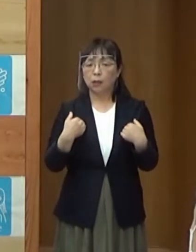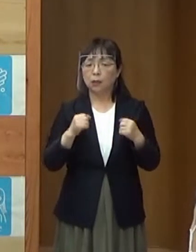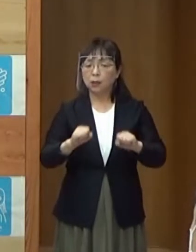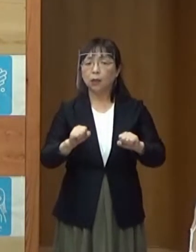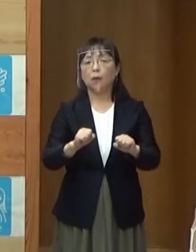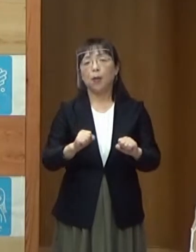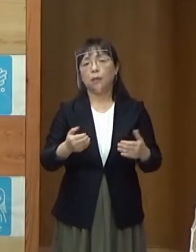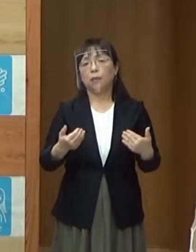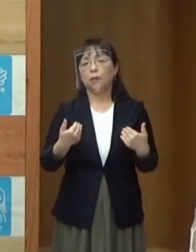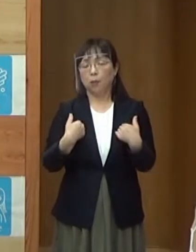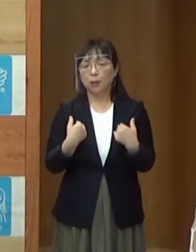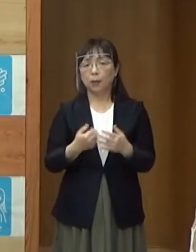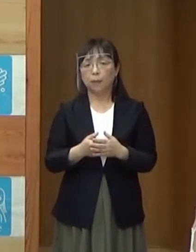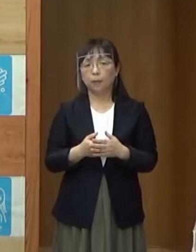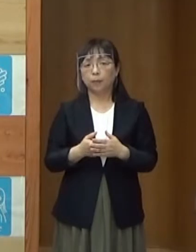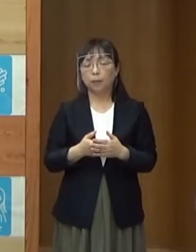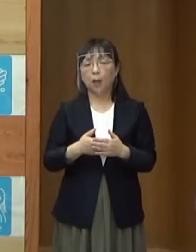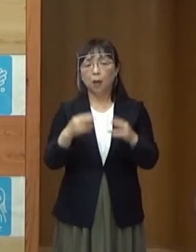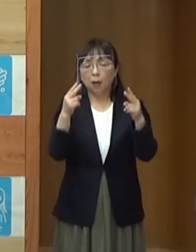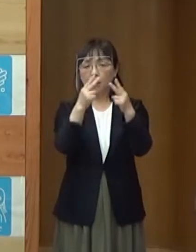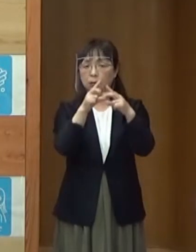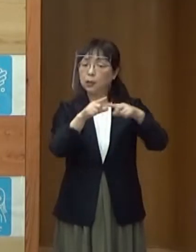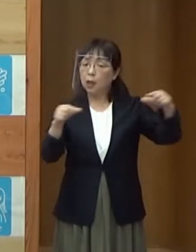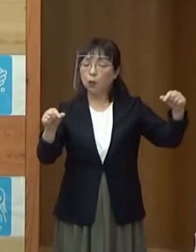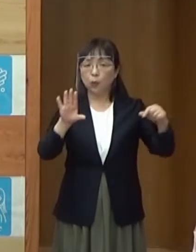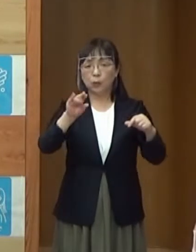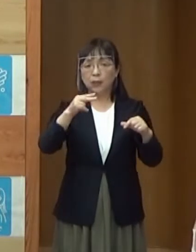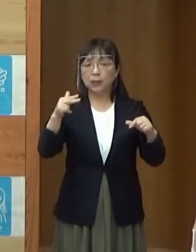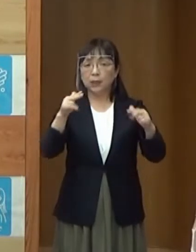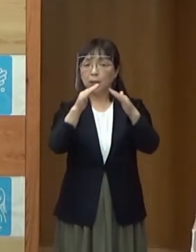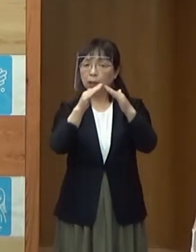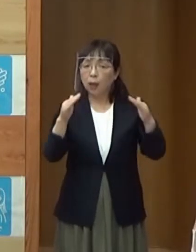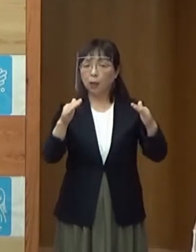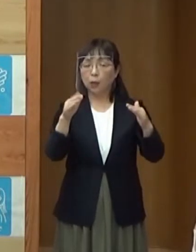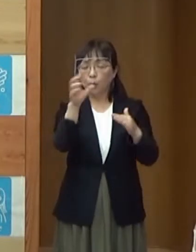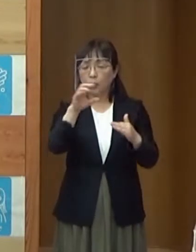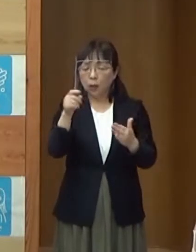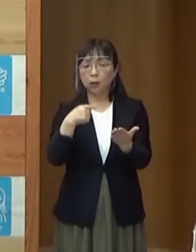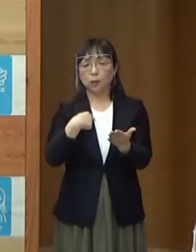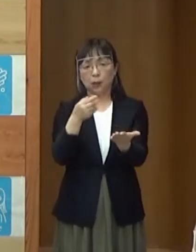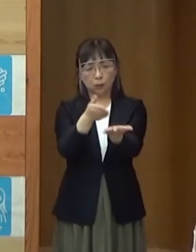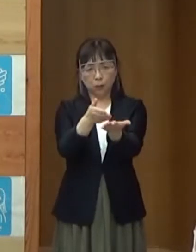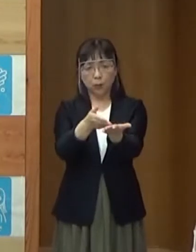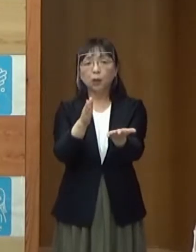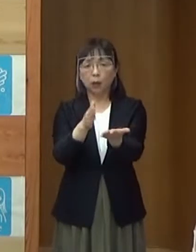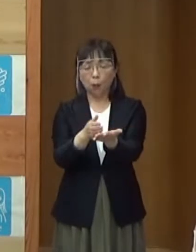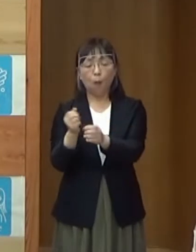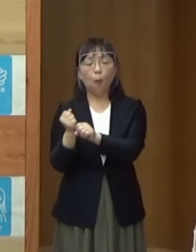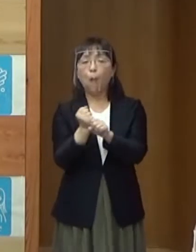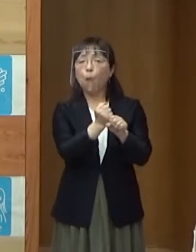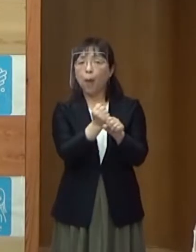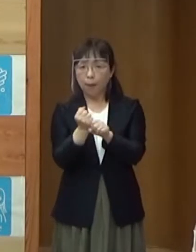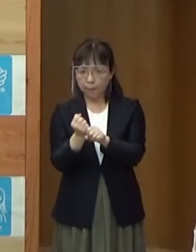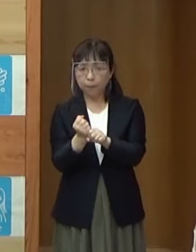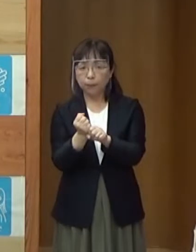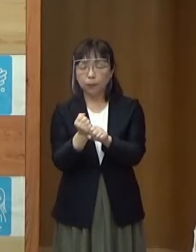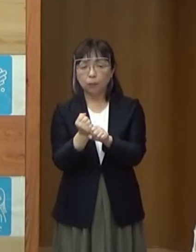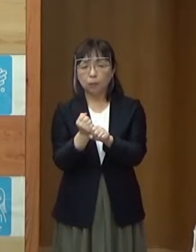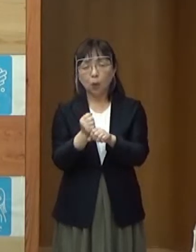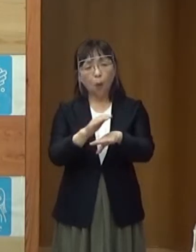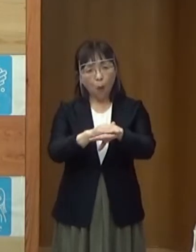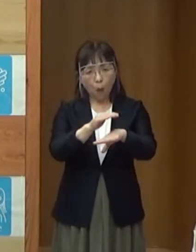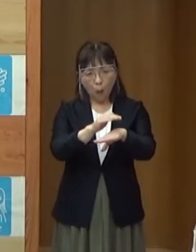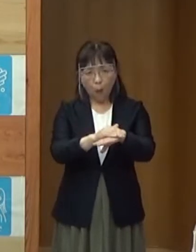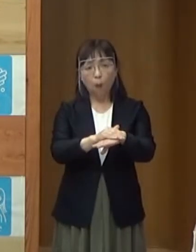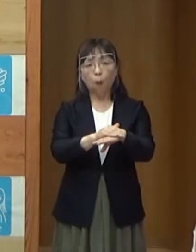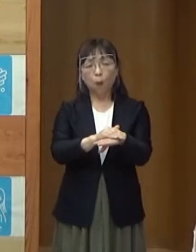これは全国知事会でも繰り返し私も申し上げてきましたけども、この、応援スタイルといい